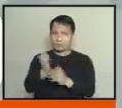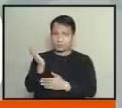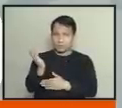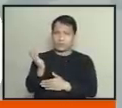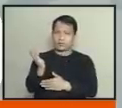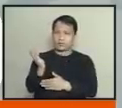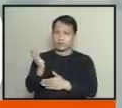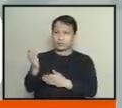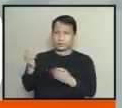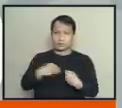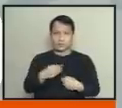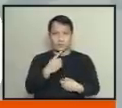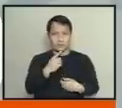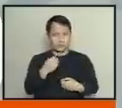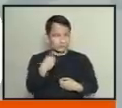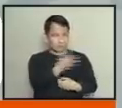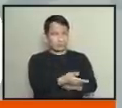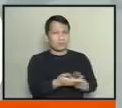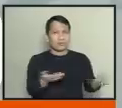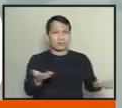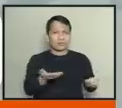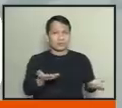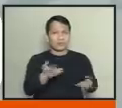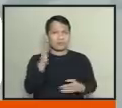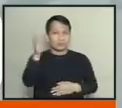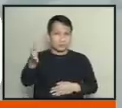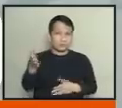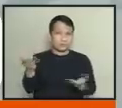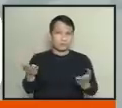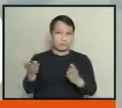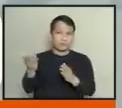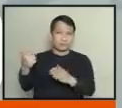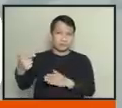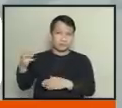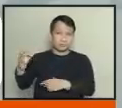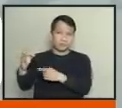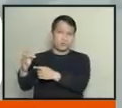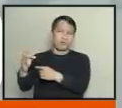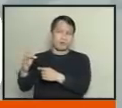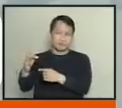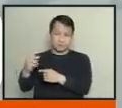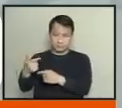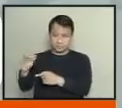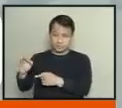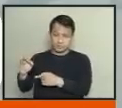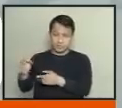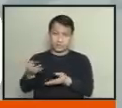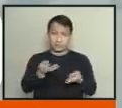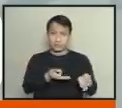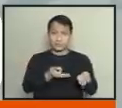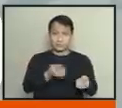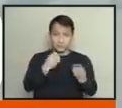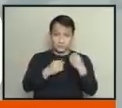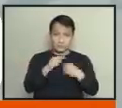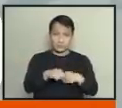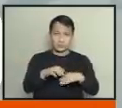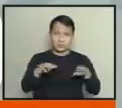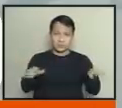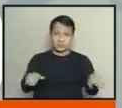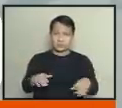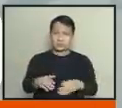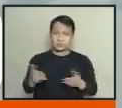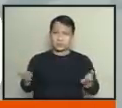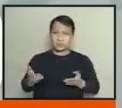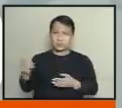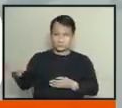sa kanya, sir, wala siyang ibibigay, sir. Asan siya? Nandun siya dun sa poder ng girlfriend niya, sir. ano yung kakainin ng mga bata, sir? O sabihin